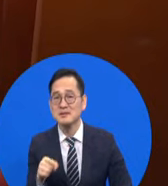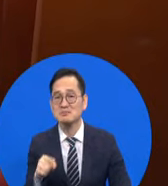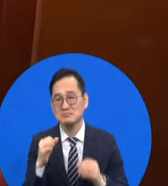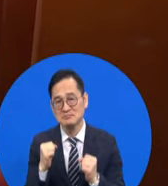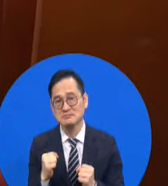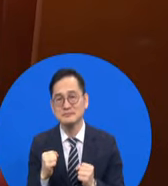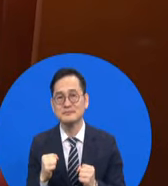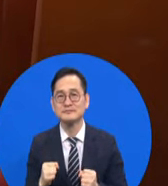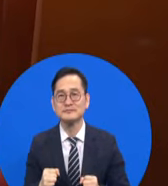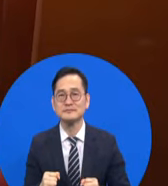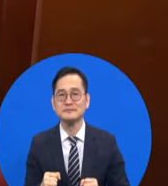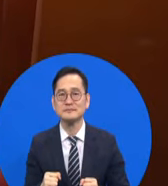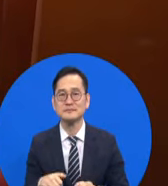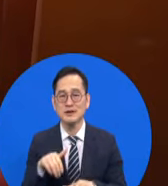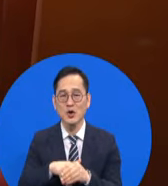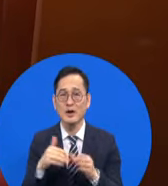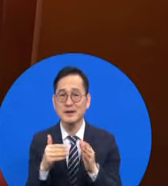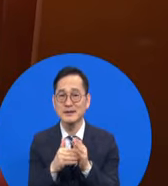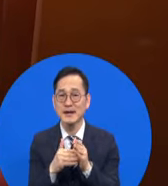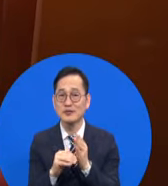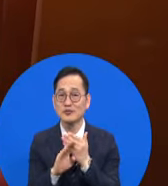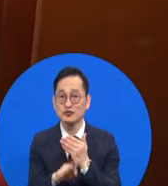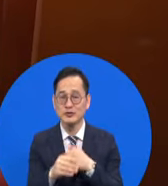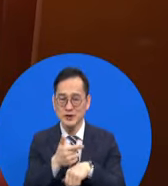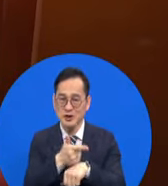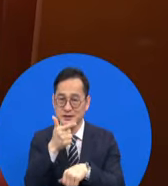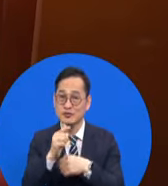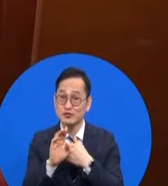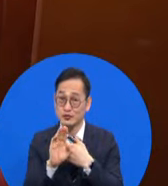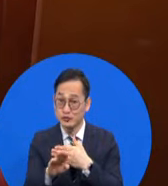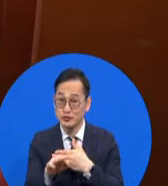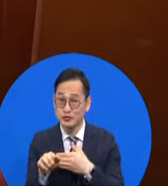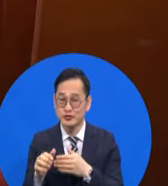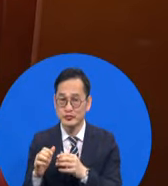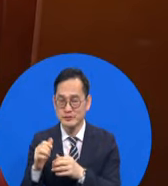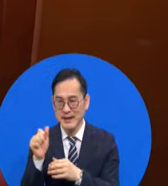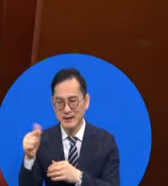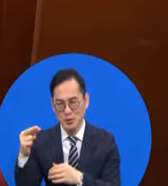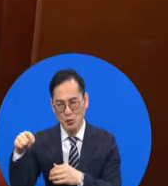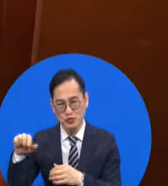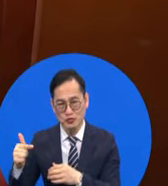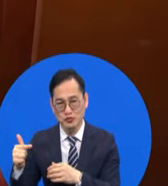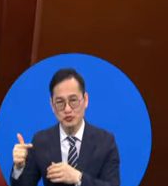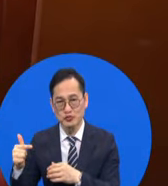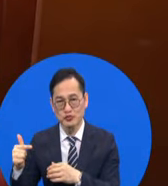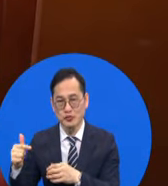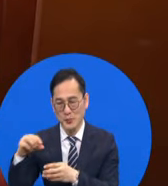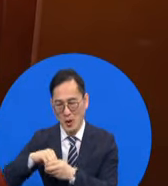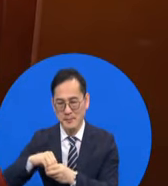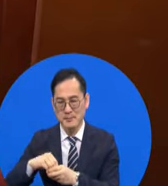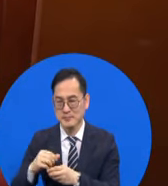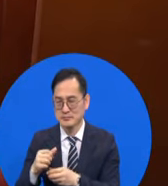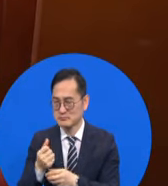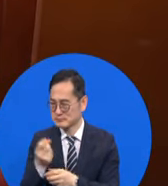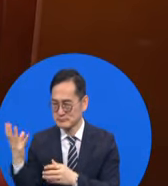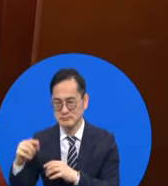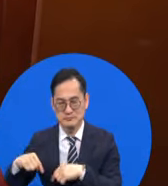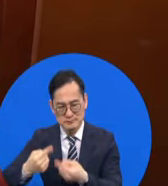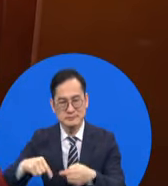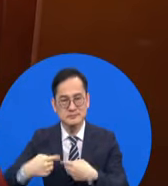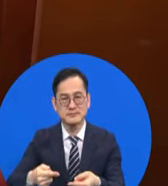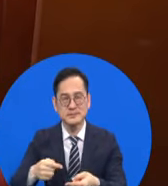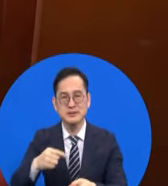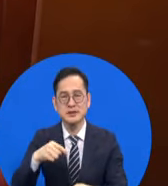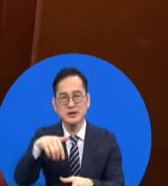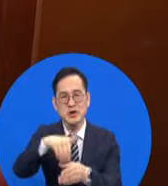한산한 모습인데요. 선거가 끝나는 오후 6시쯤부터는 한동훈 국민의힘 비상대책위원장 등 당 지도부가 이곳에 모여